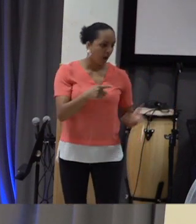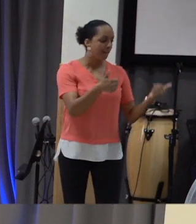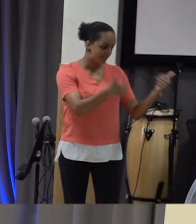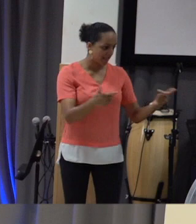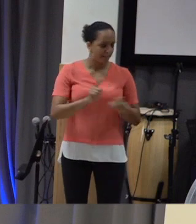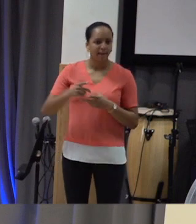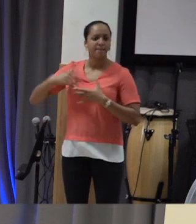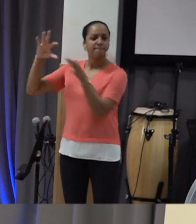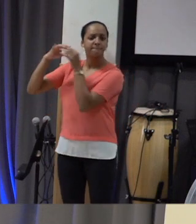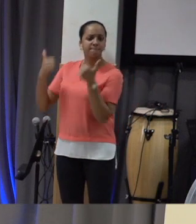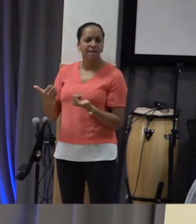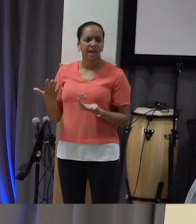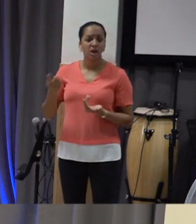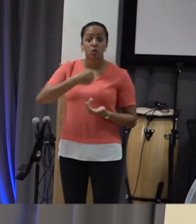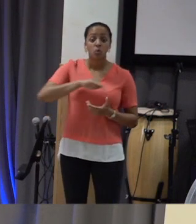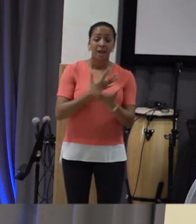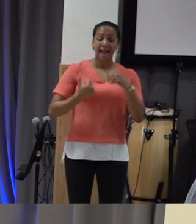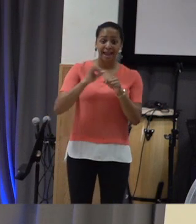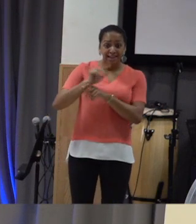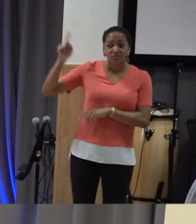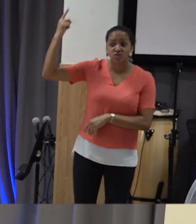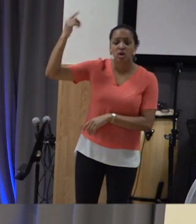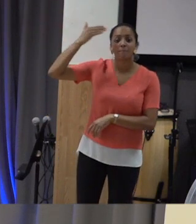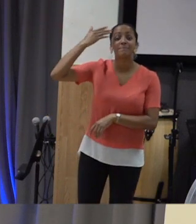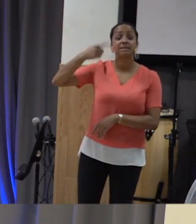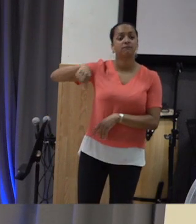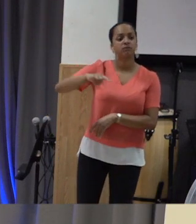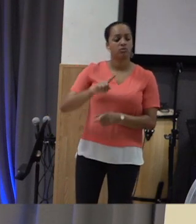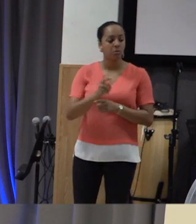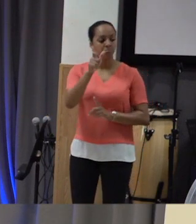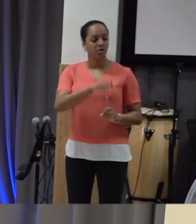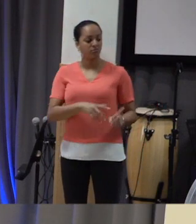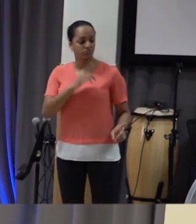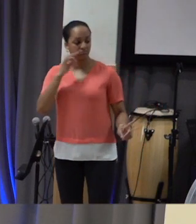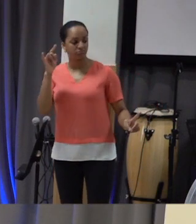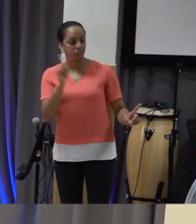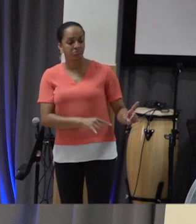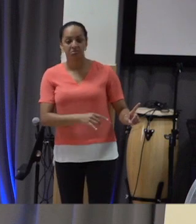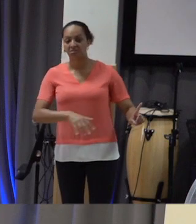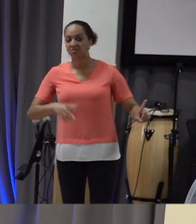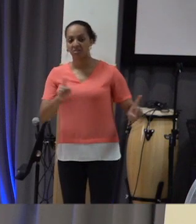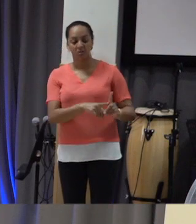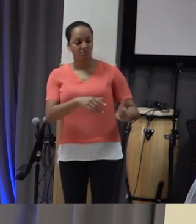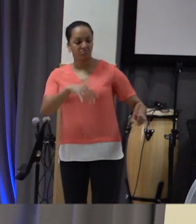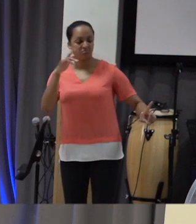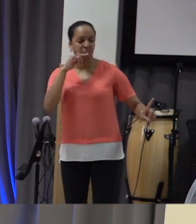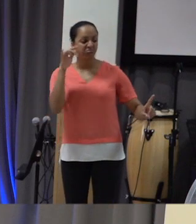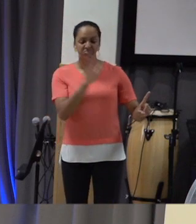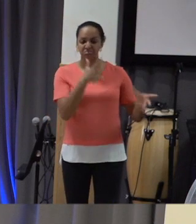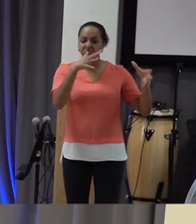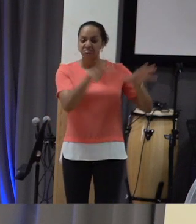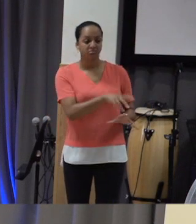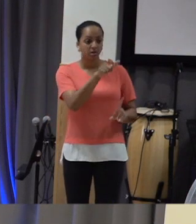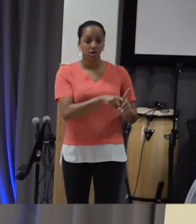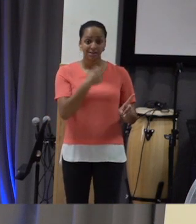déshonore les créatures de Dieu. Mon frère, ma sœur, si tu méprises un être humain, cela montre que tu méprises son créateur. C'est très